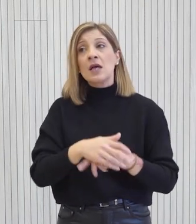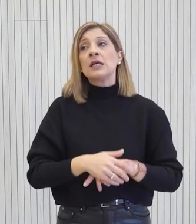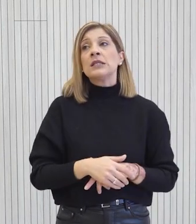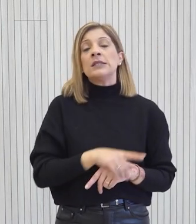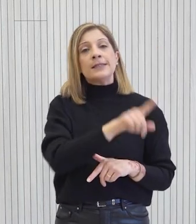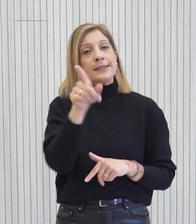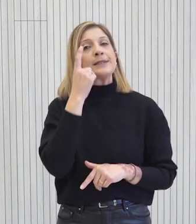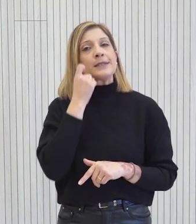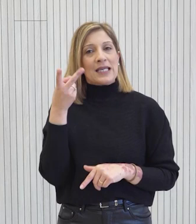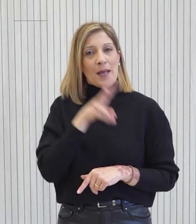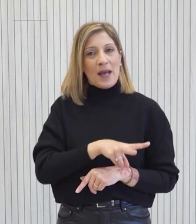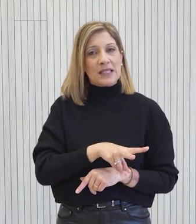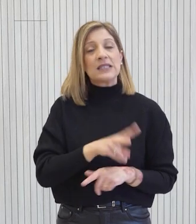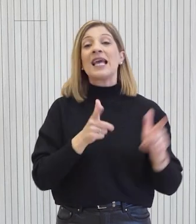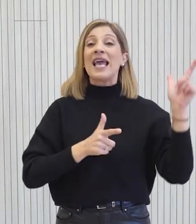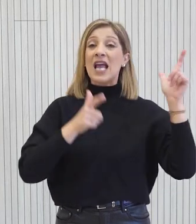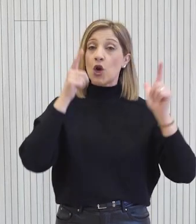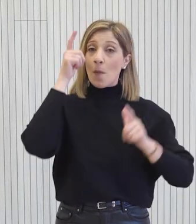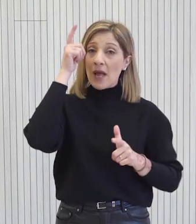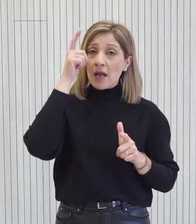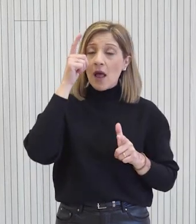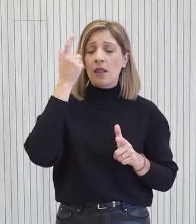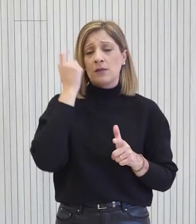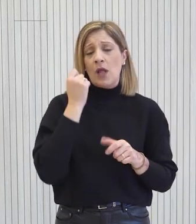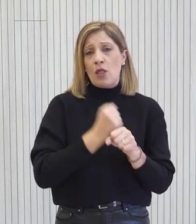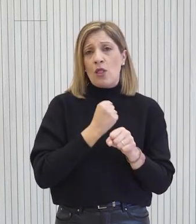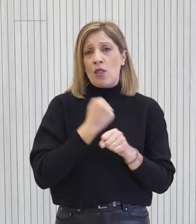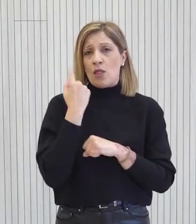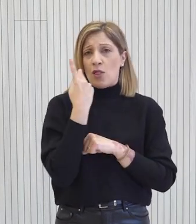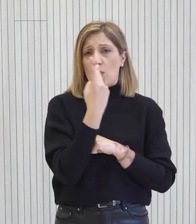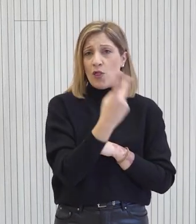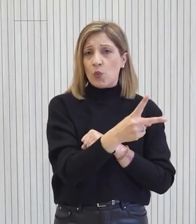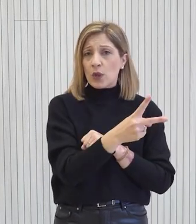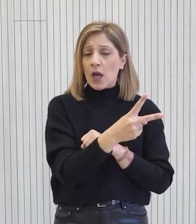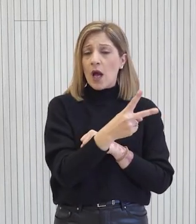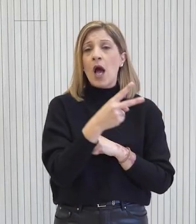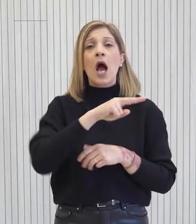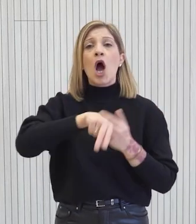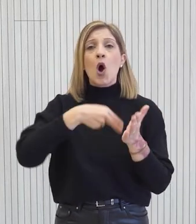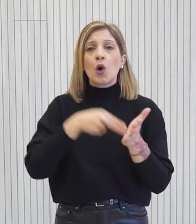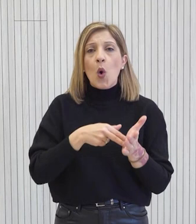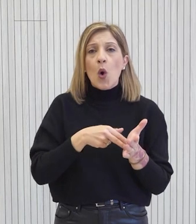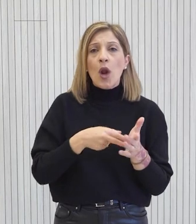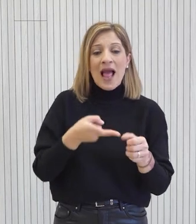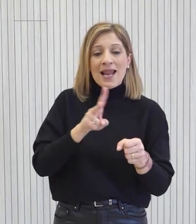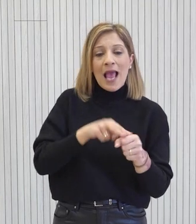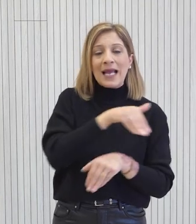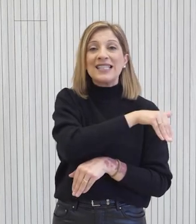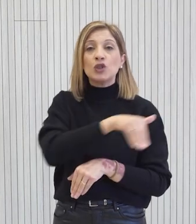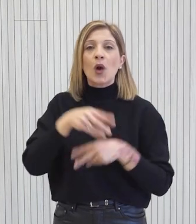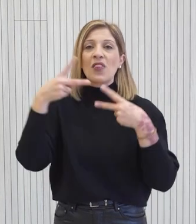Όπως πολύ καλά γνωρίζετε, η ειρηνευτική δύναμη, σύμφωνα με τους όρους εντολής της, διασφαλίζει το καθεστώς της νεκρής